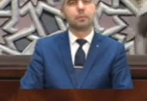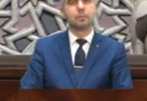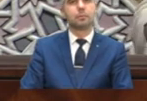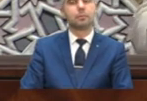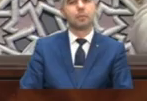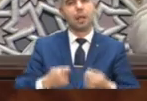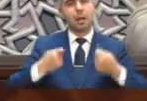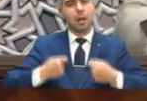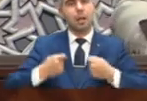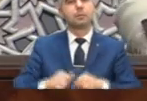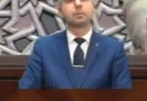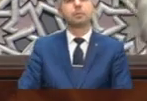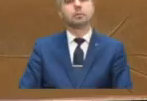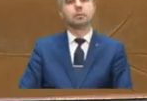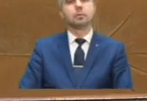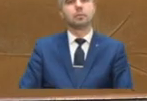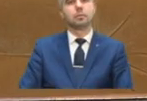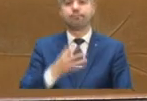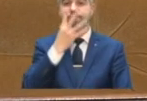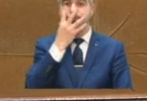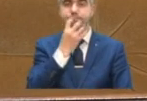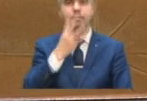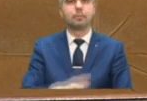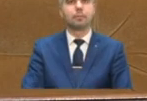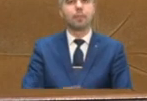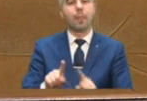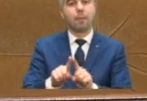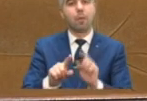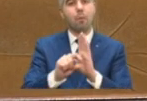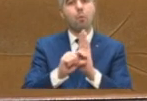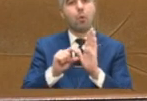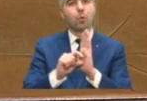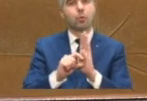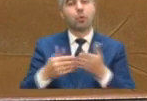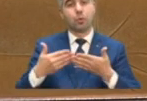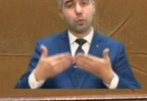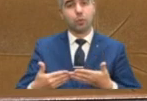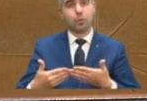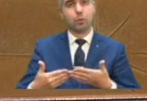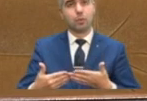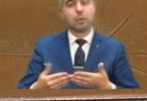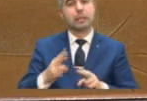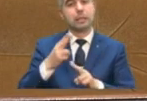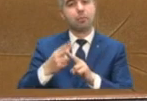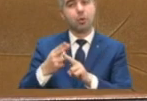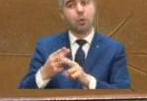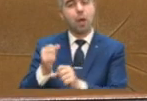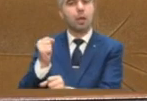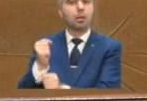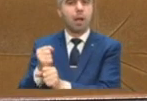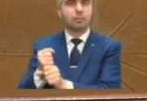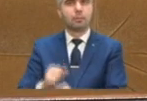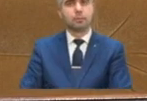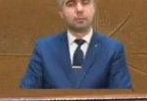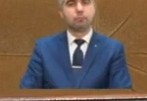السيدة الرئيسة، للأسف الموضوع اللي كانت حدثوا عليه هو واحد الموضوع سميته التشغيل،